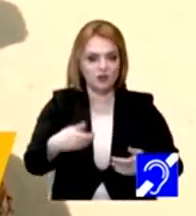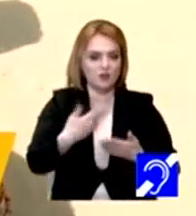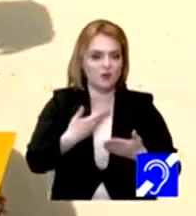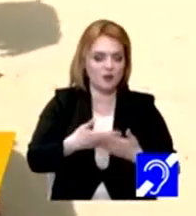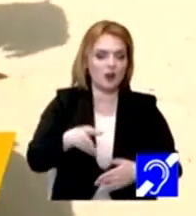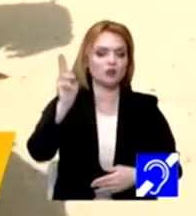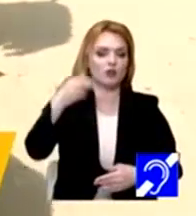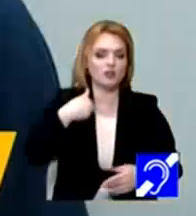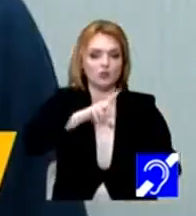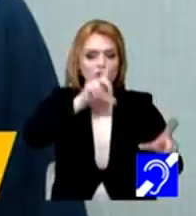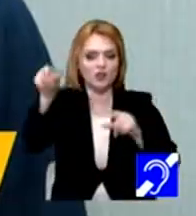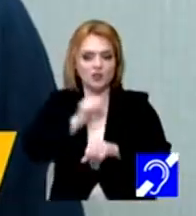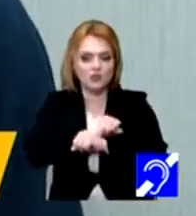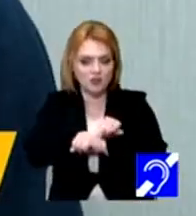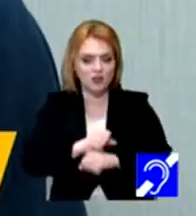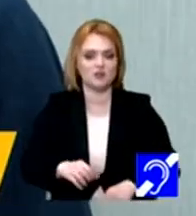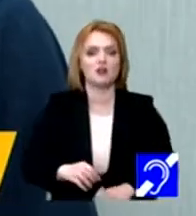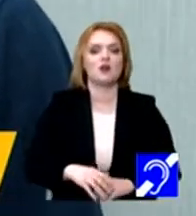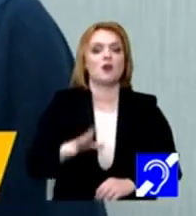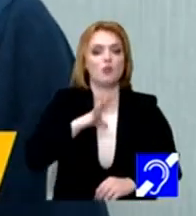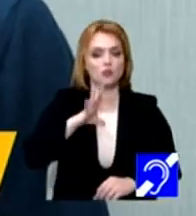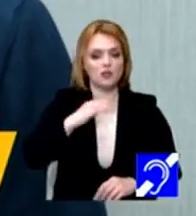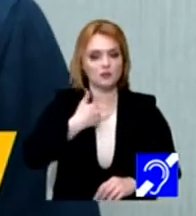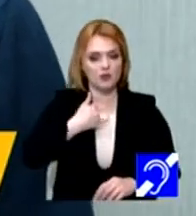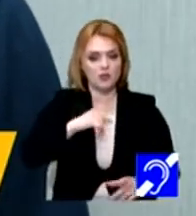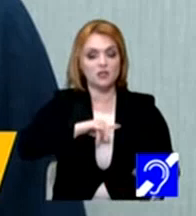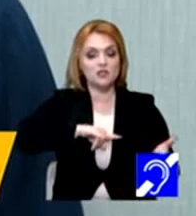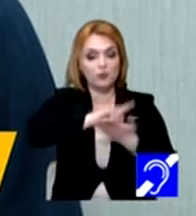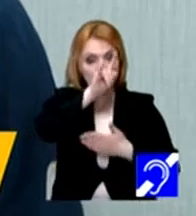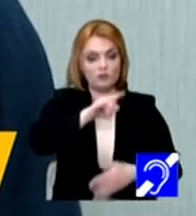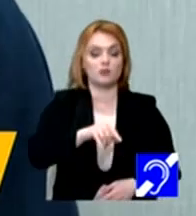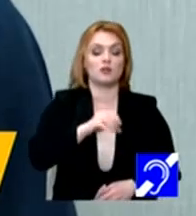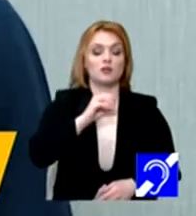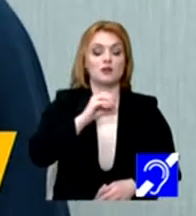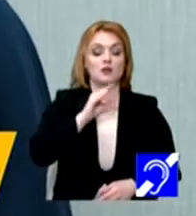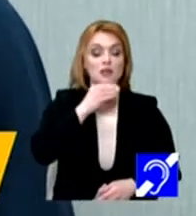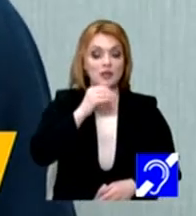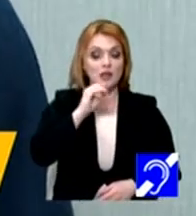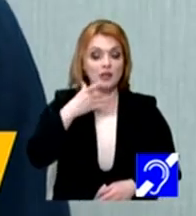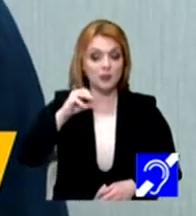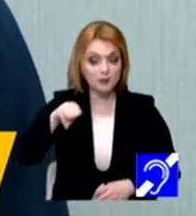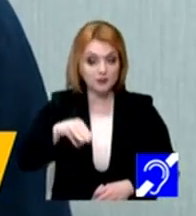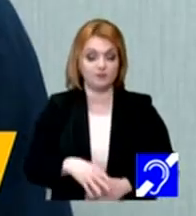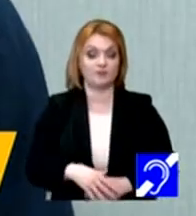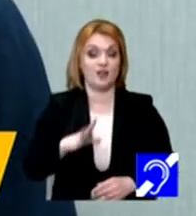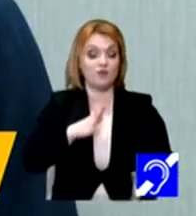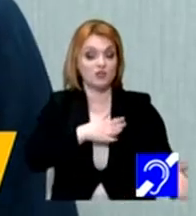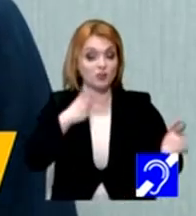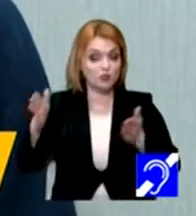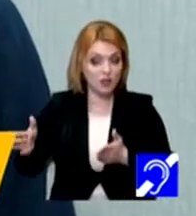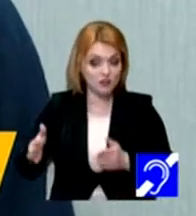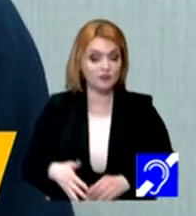Emiratele Arabe Unite. Am avut zboruri în Egipt, zboruri anulate, la fel